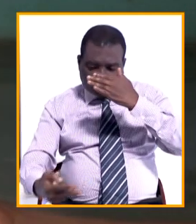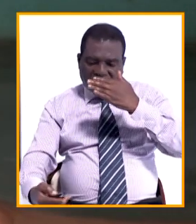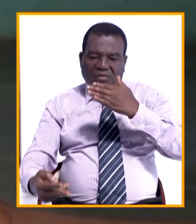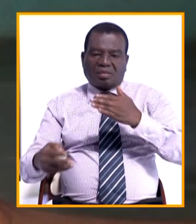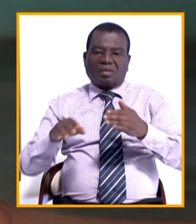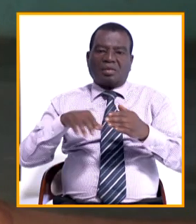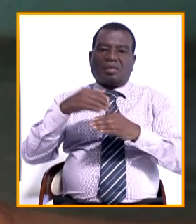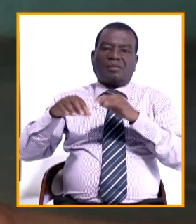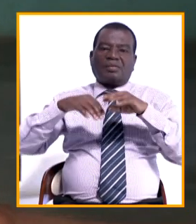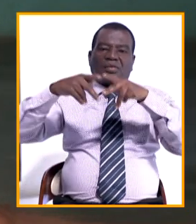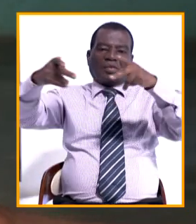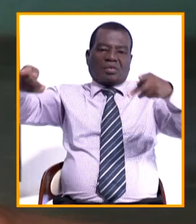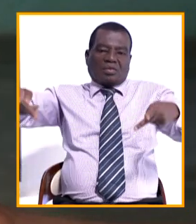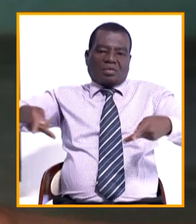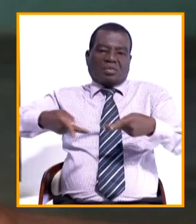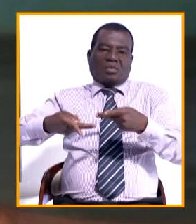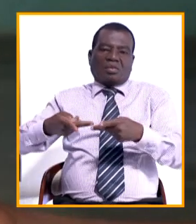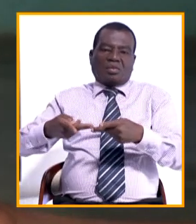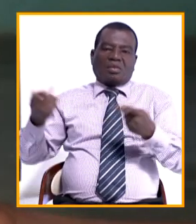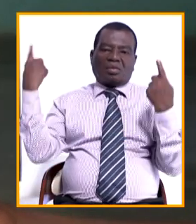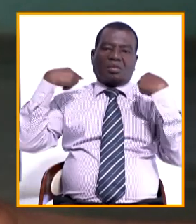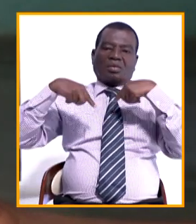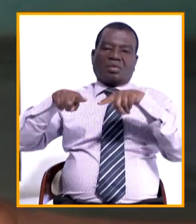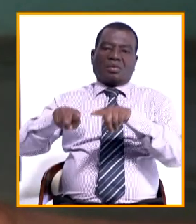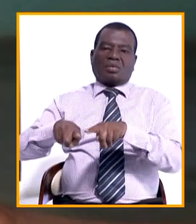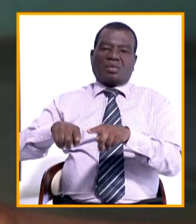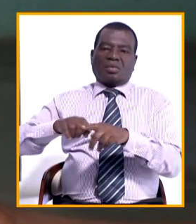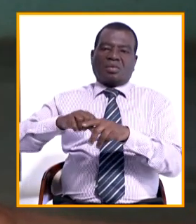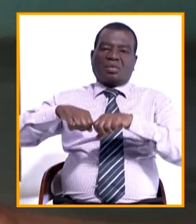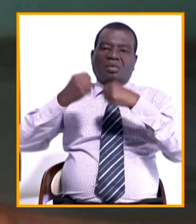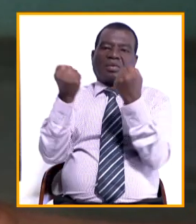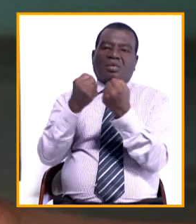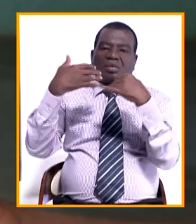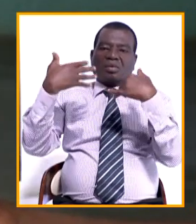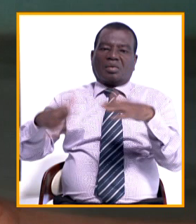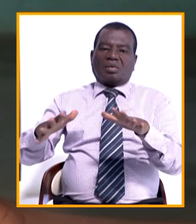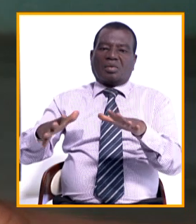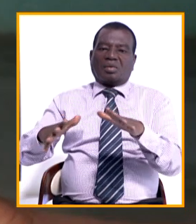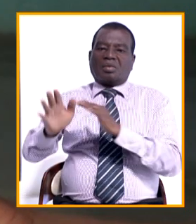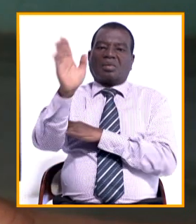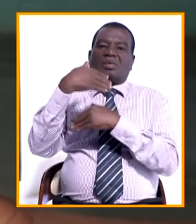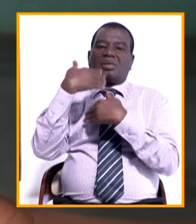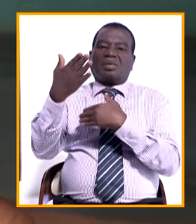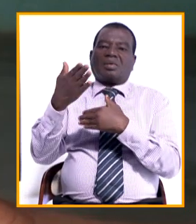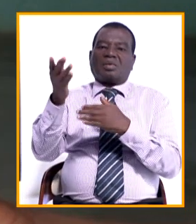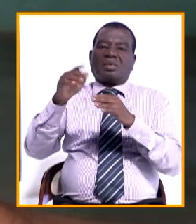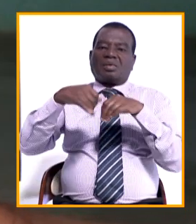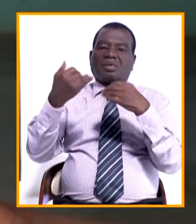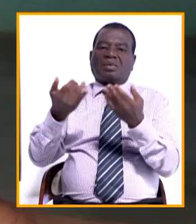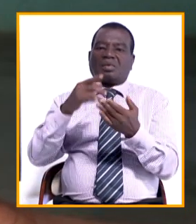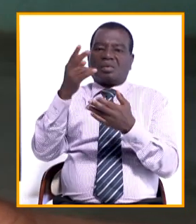ciel. Et lorsque l'assemblée finit, Allah dit, ceux-là, ils sont venus pour